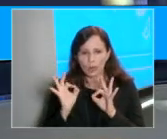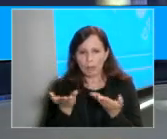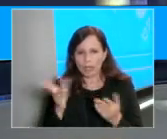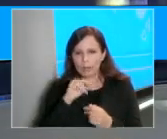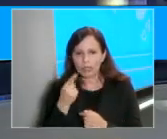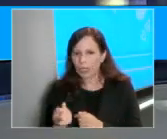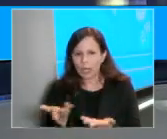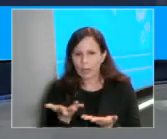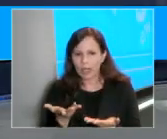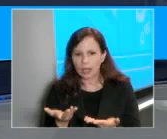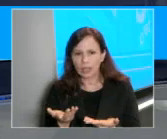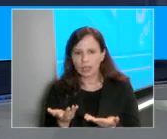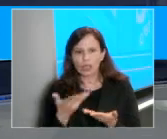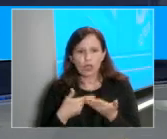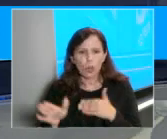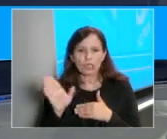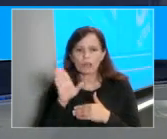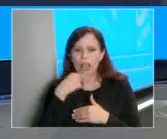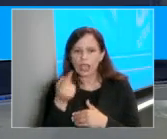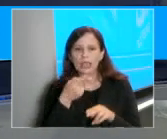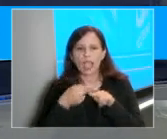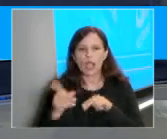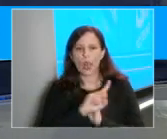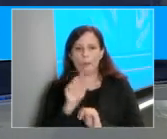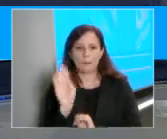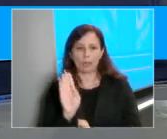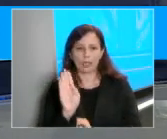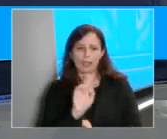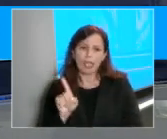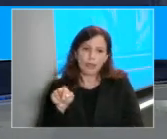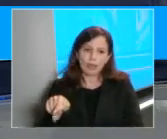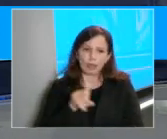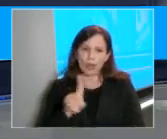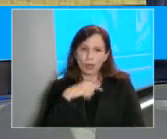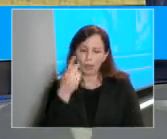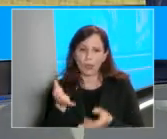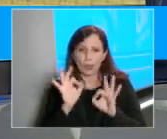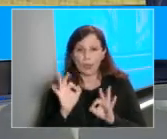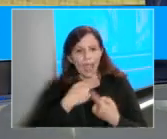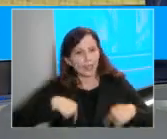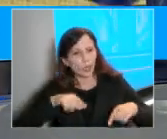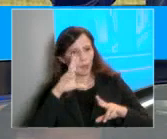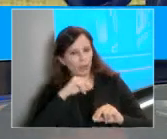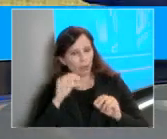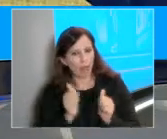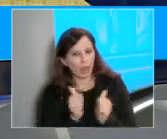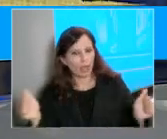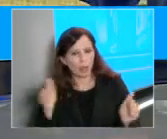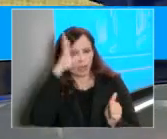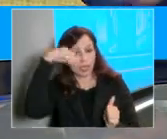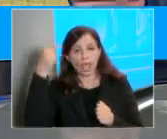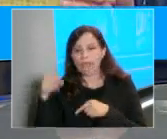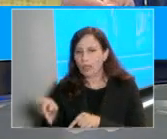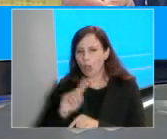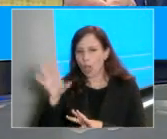מדברים? על מה אתם מדברים? חוץ מלהגיד, רק לא ביבי, אתם לא אומרים כלום. אנחנו מדברים על להיפרד מהפלסטינים. אנחנו אומרים שום